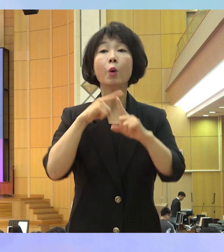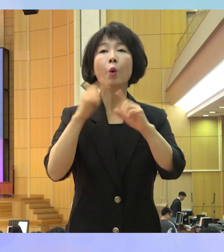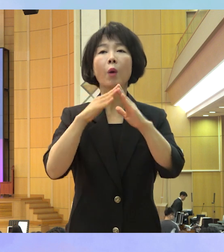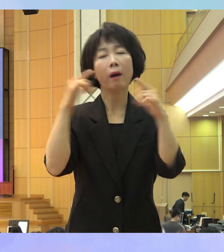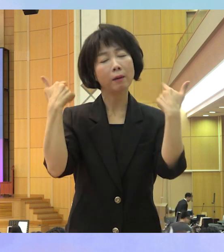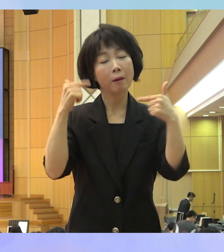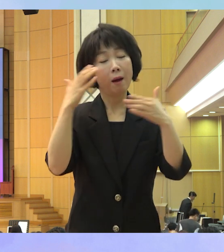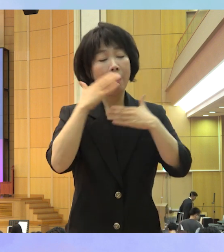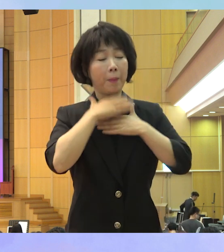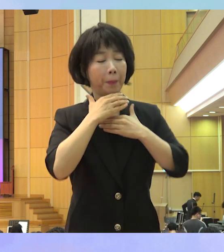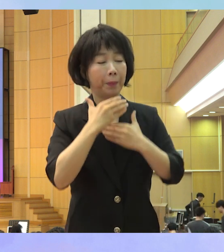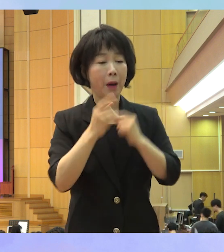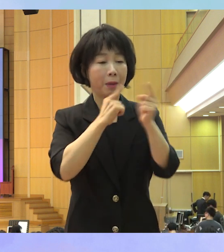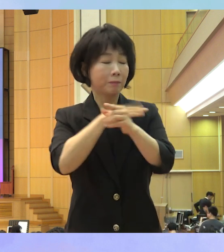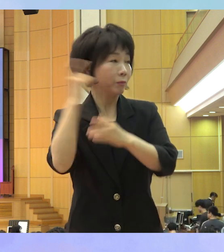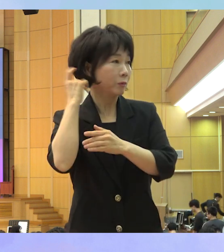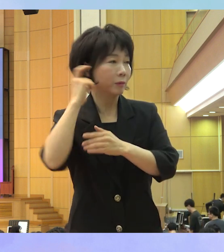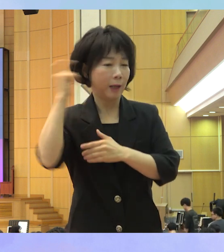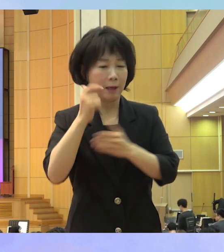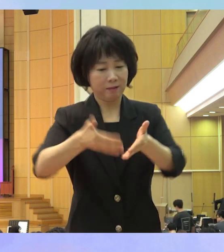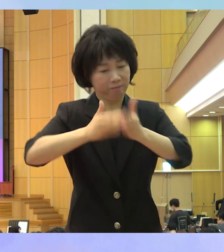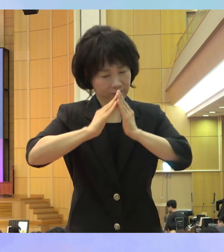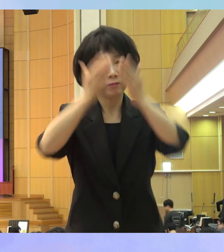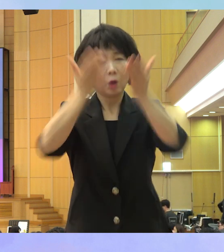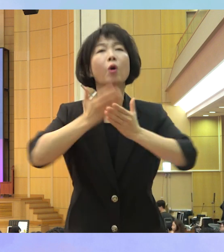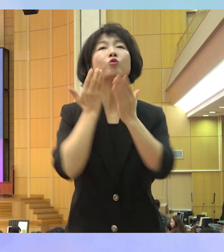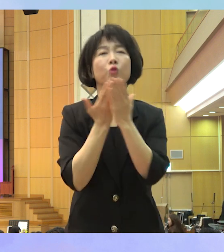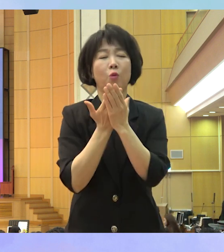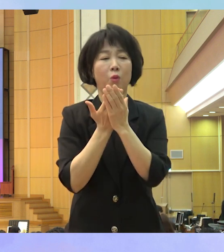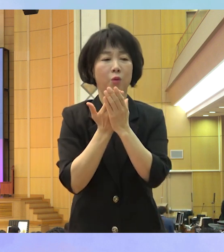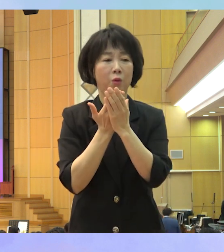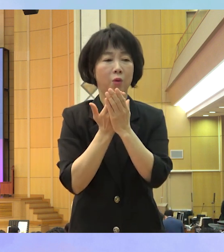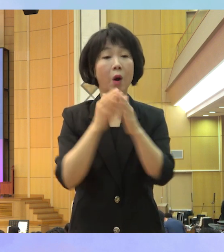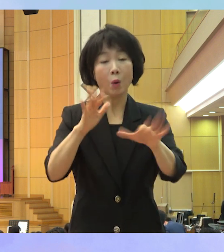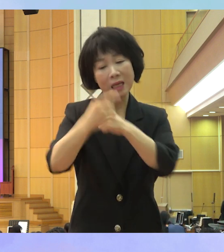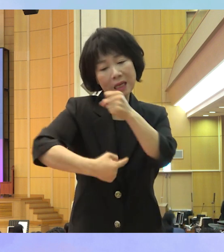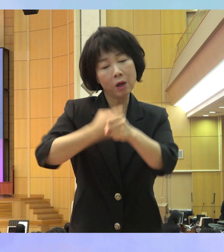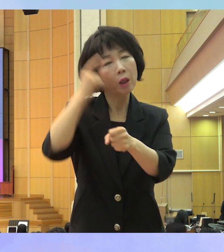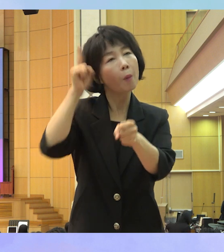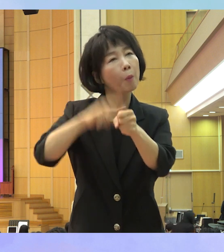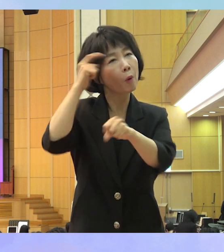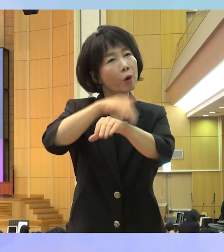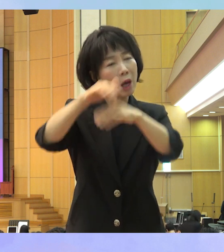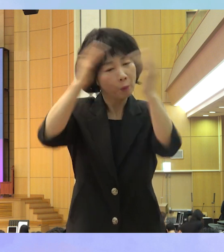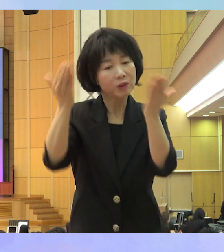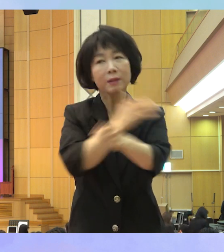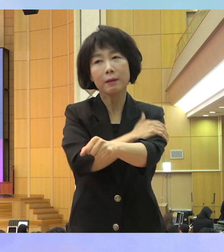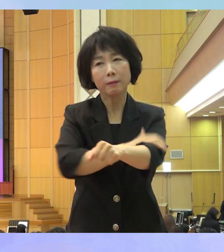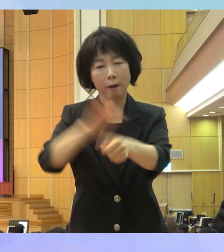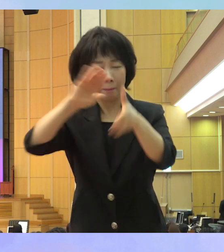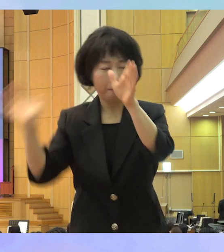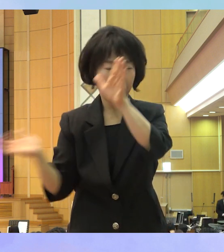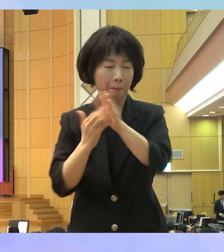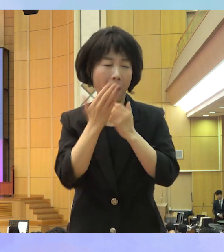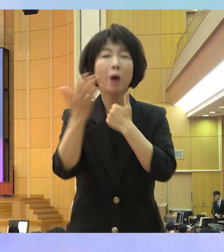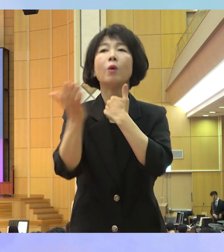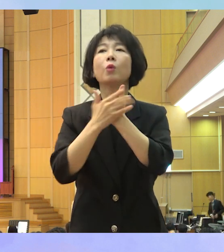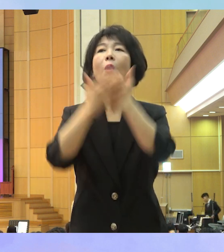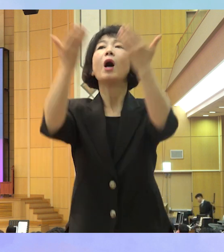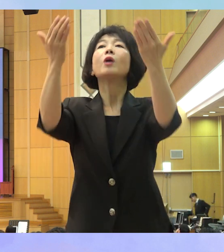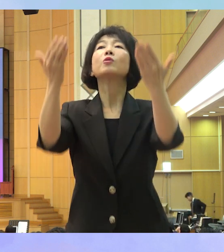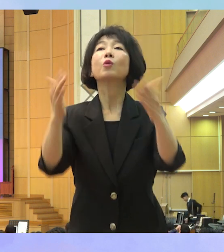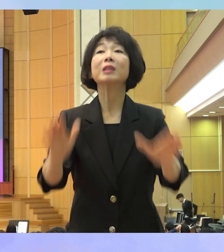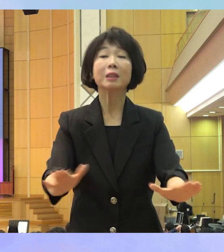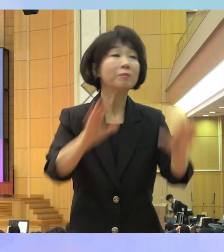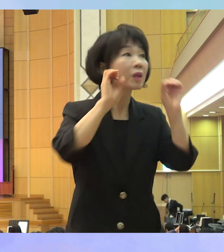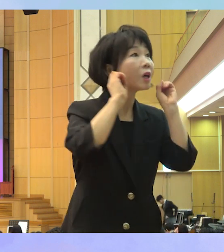평안한 가운데 말씀으로 든든히 서나가는 교회가 되게 하신 하나님, 금년의 목표하고 계획한 모든 것이 주 안에서 이루어지게 하시며 특별히